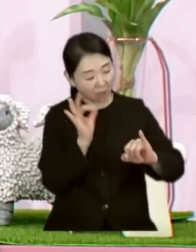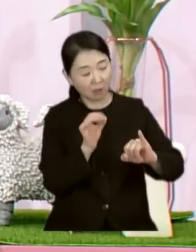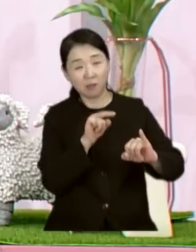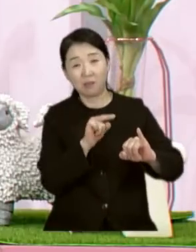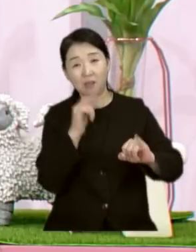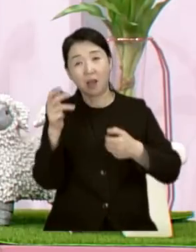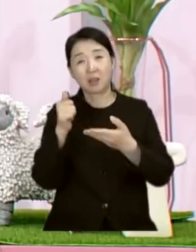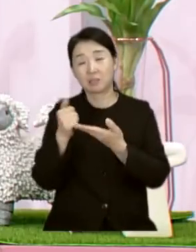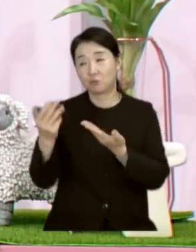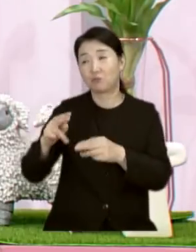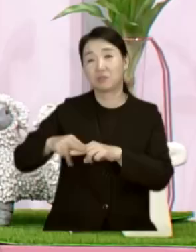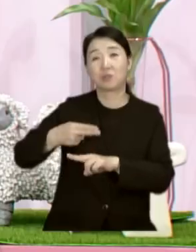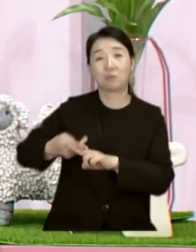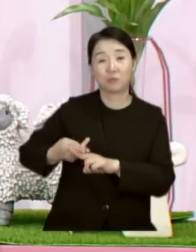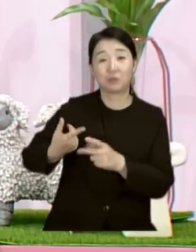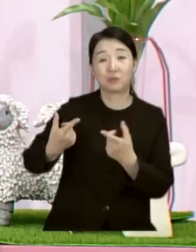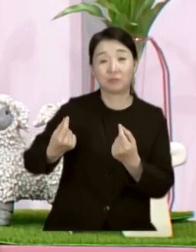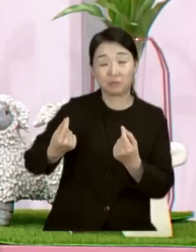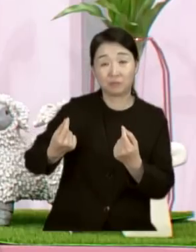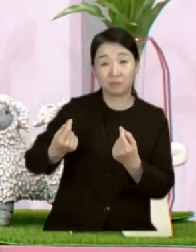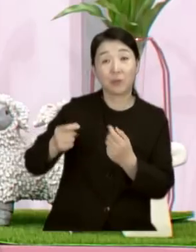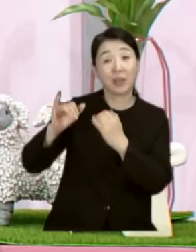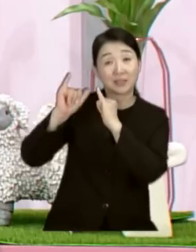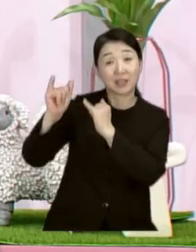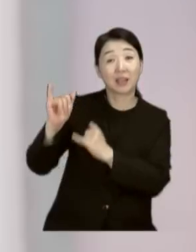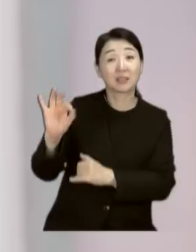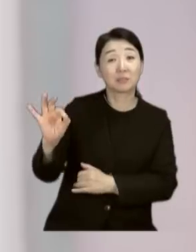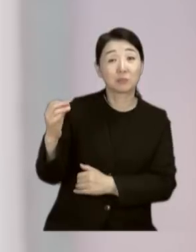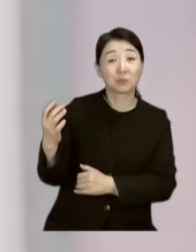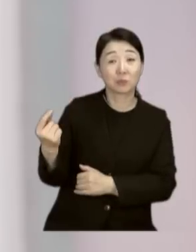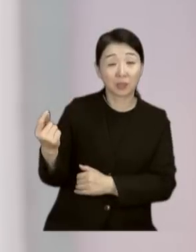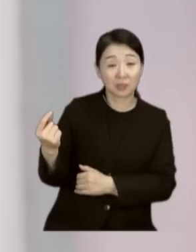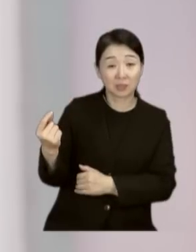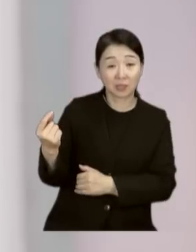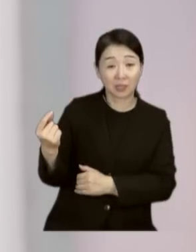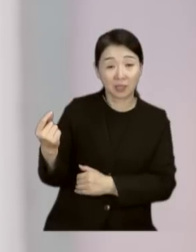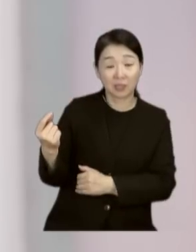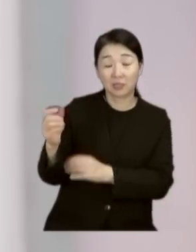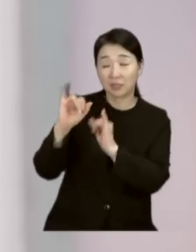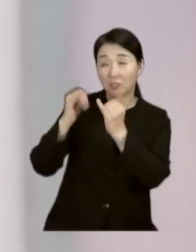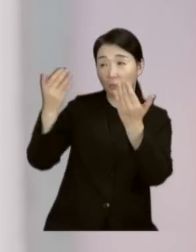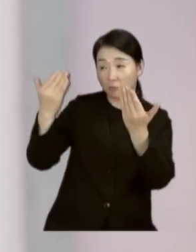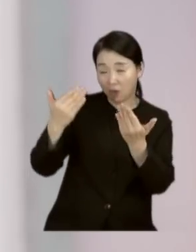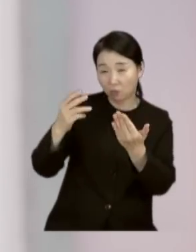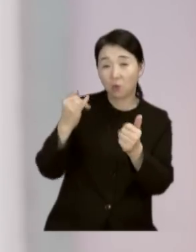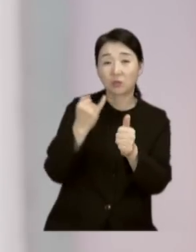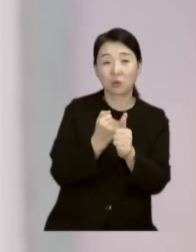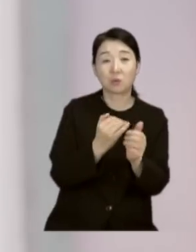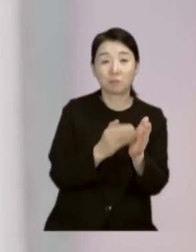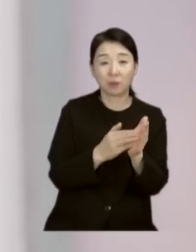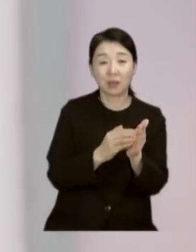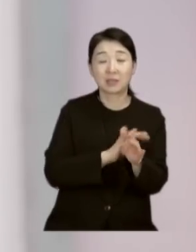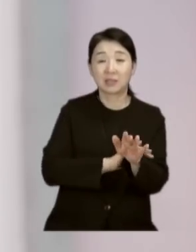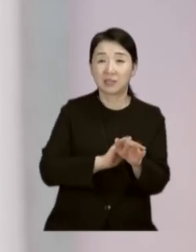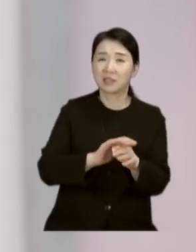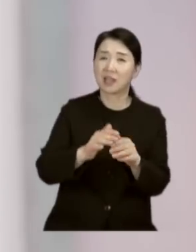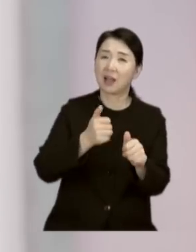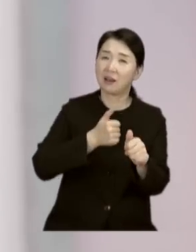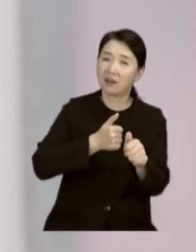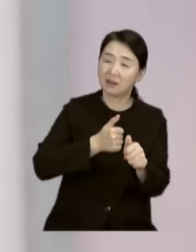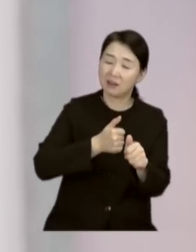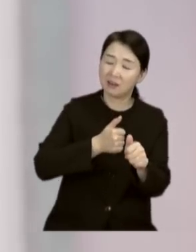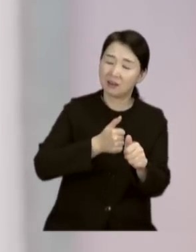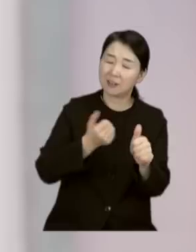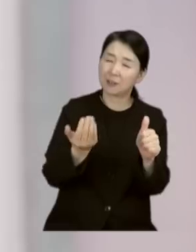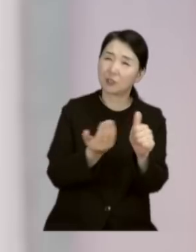그래도 하나님이 주신 선물 자식은 상급이잖아요. 난 상급을 받고 결혼을 하는 거다라고 잘 해낼 수 있을